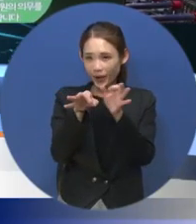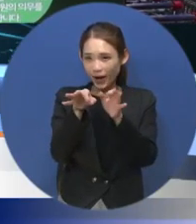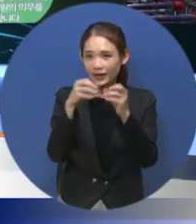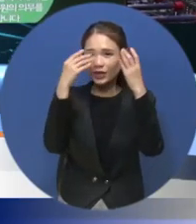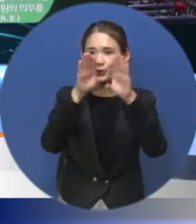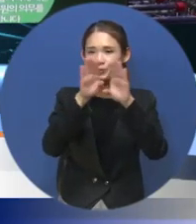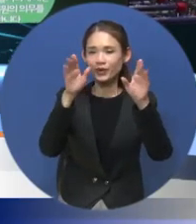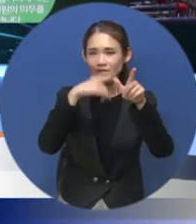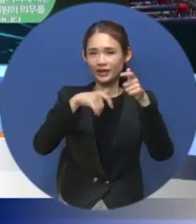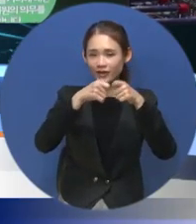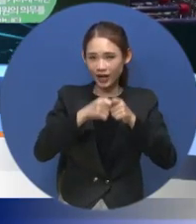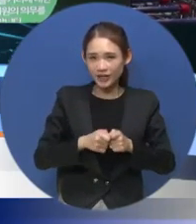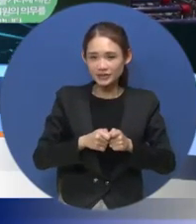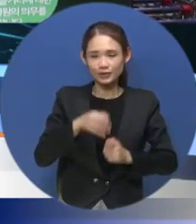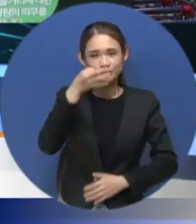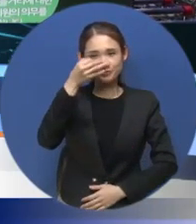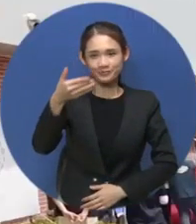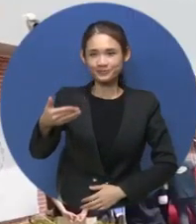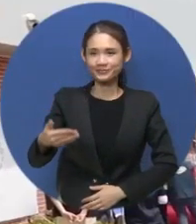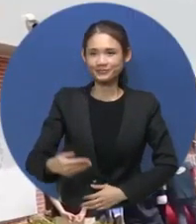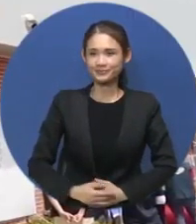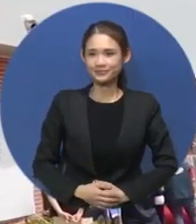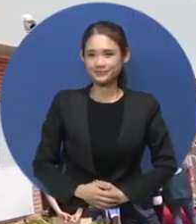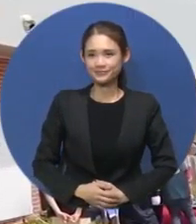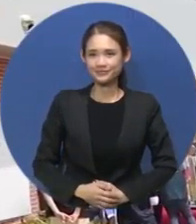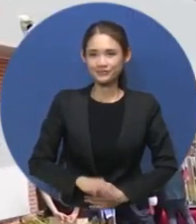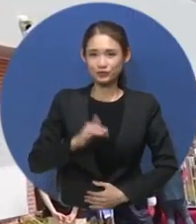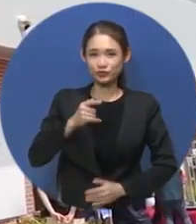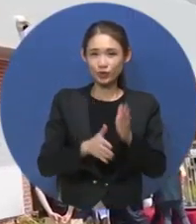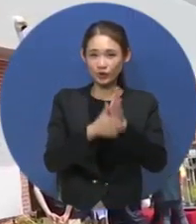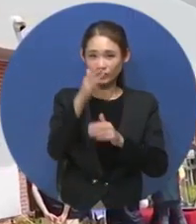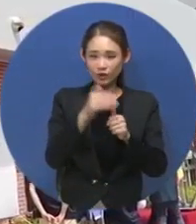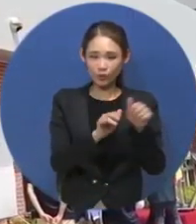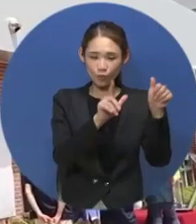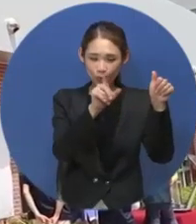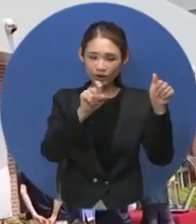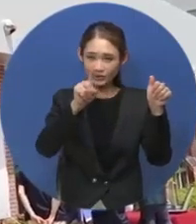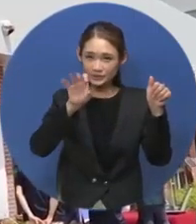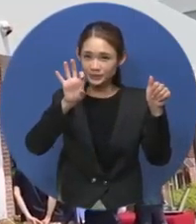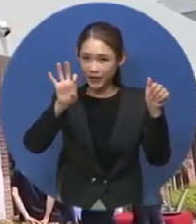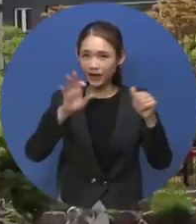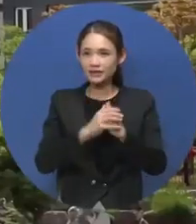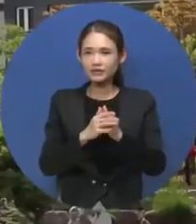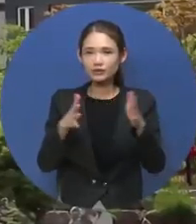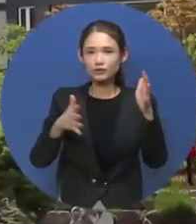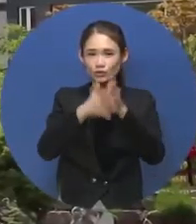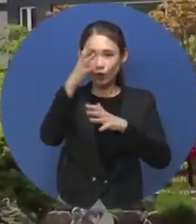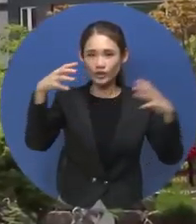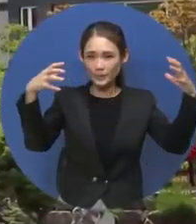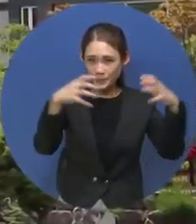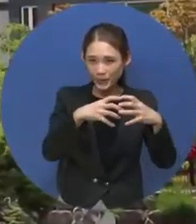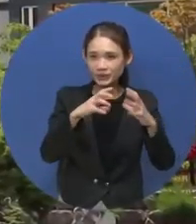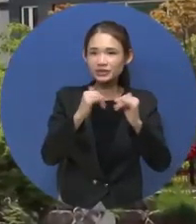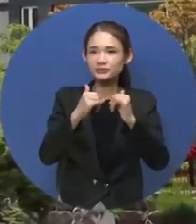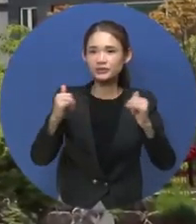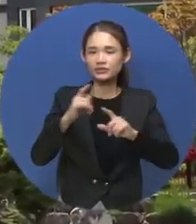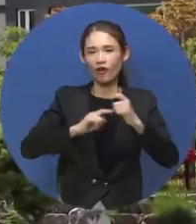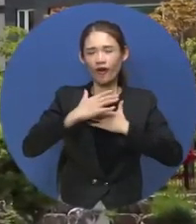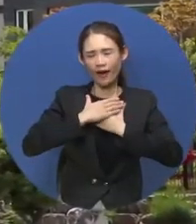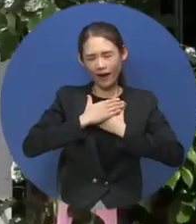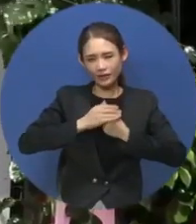뉴스 이영춘입니다. 전남 순천시에서 안전하고 신선한 먹거리를 구매할 수 있는